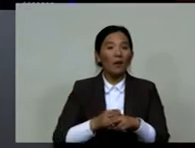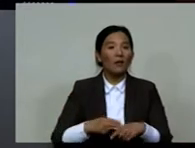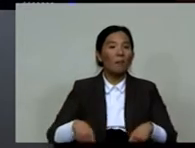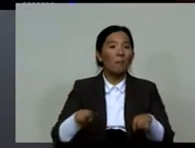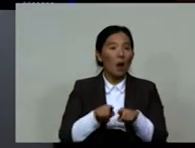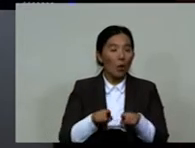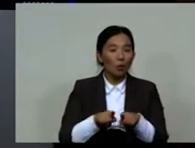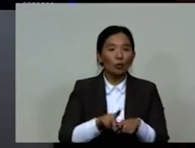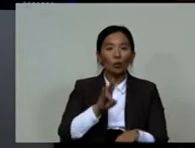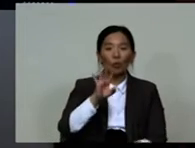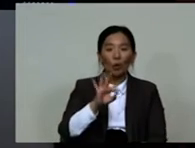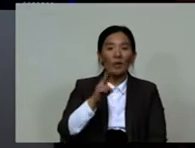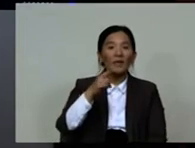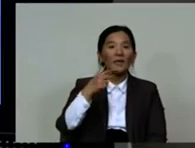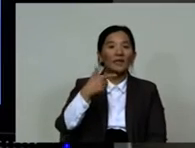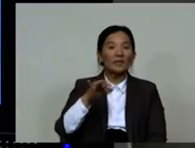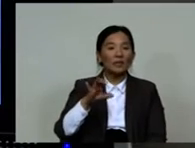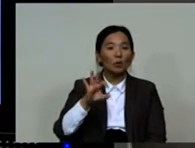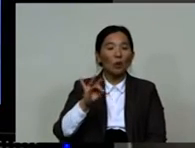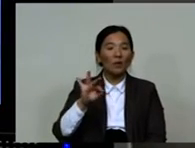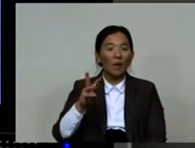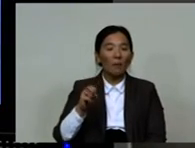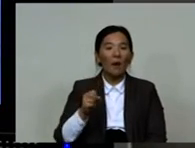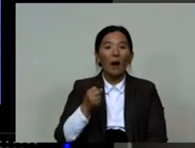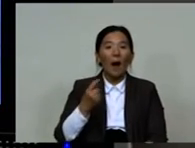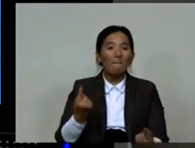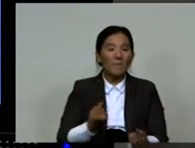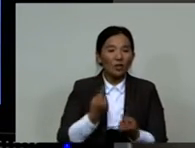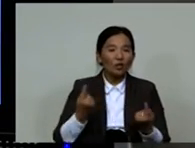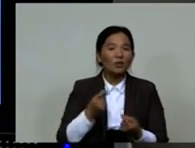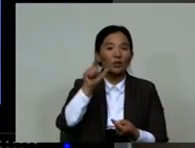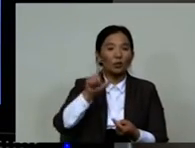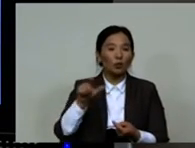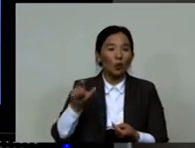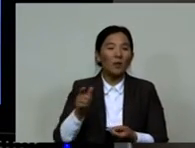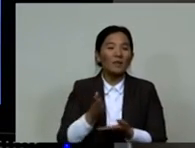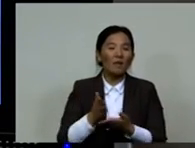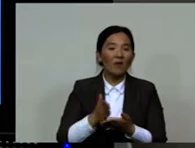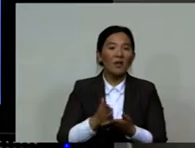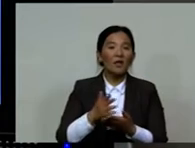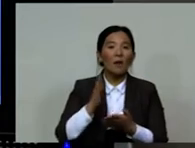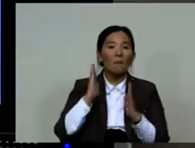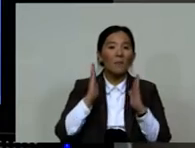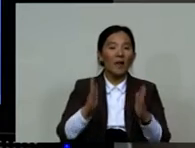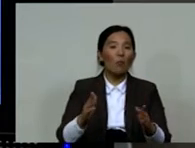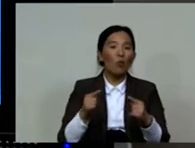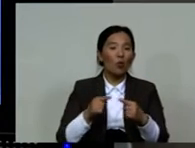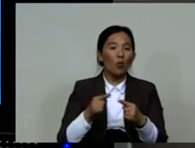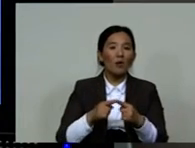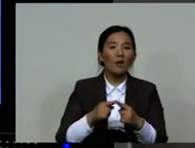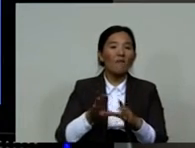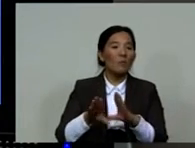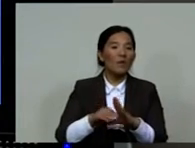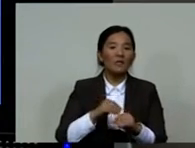но в гистограмме, в отличие от обычной столбчатой диаграммы, основание прямоугольников выбирается